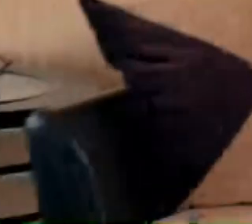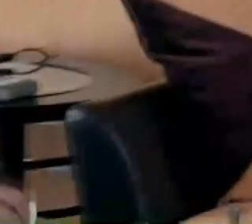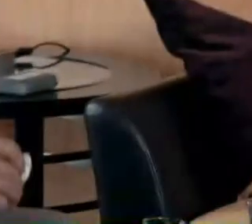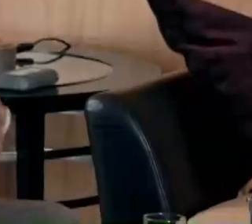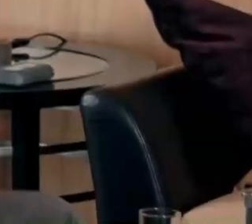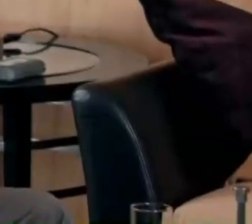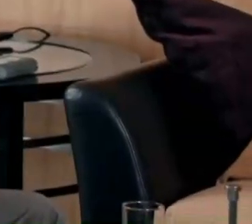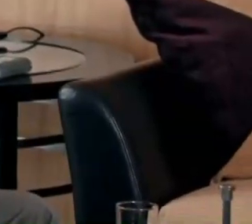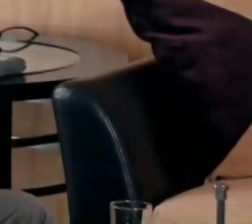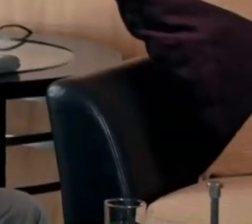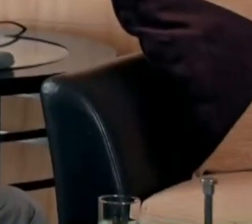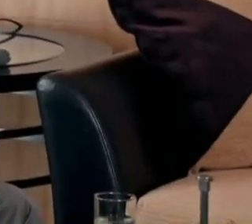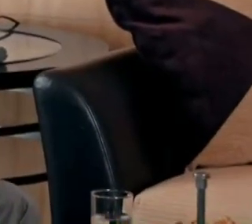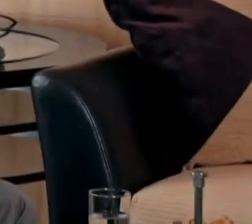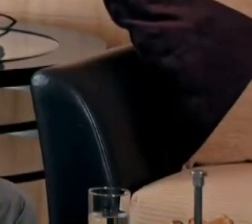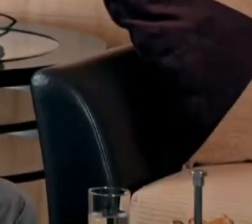Sehpada kurabiye tabağı.